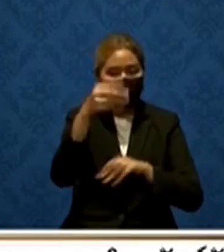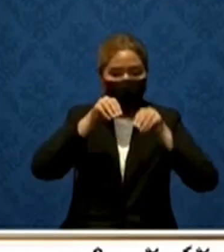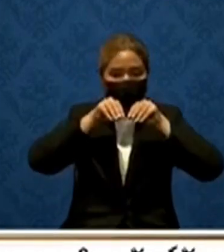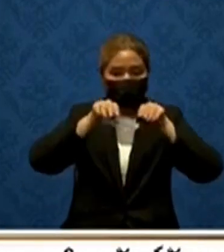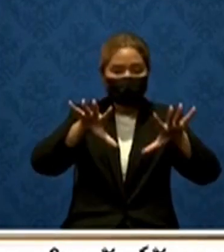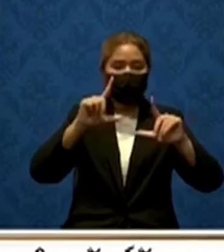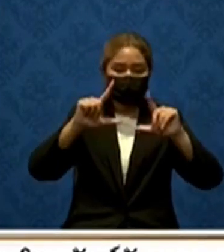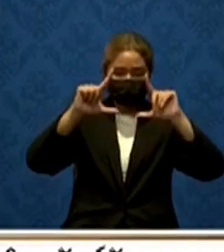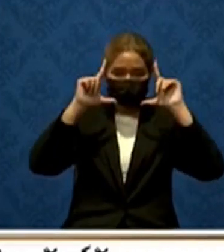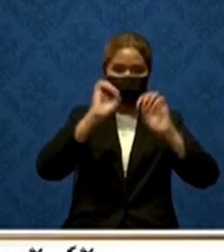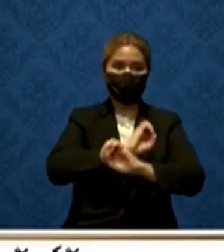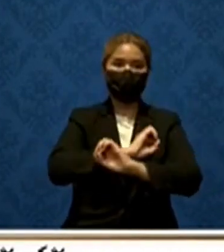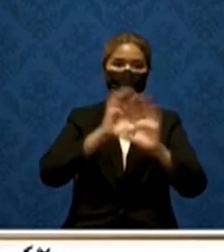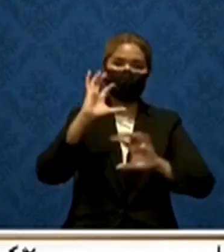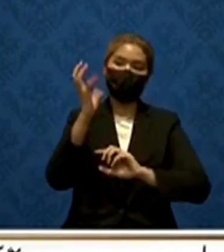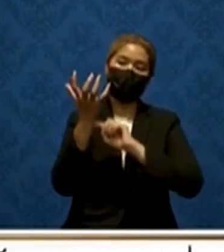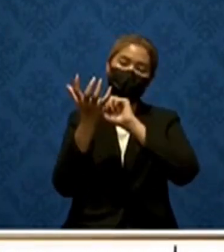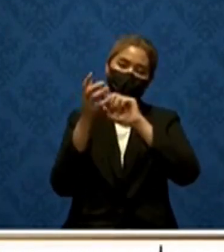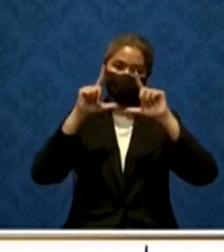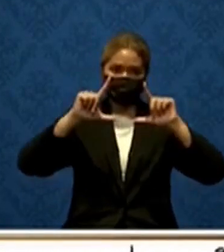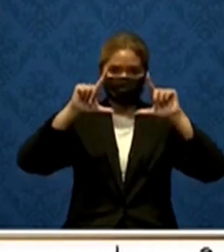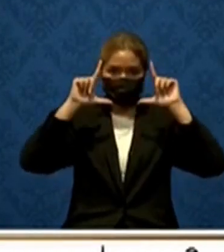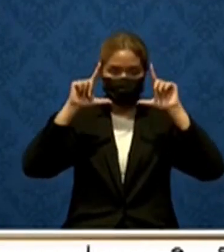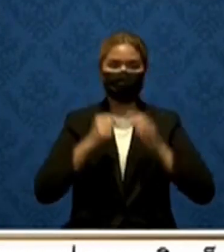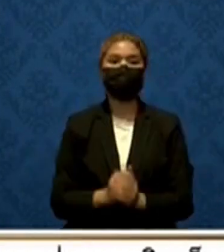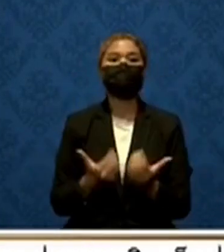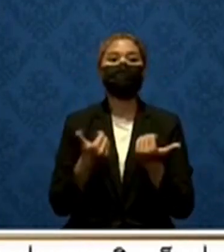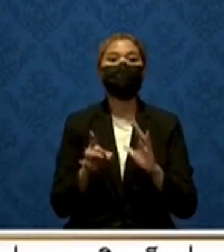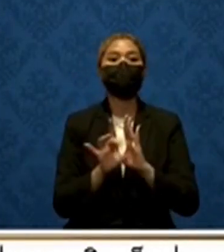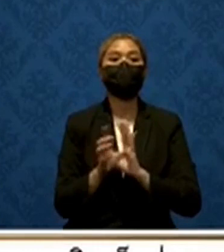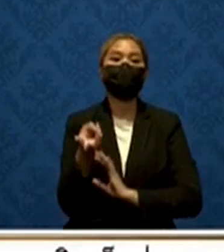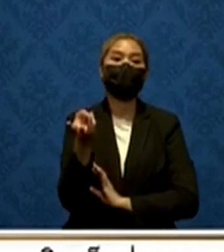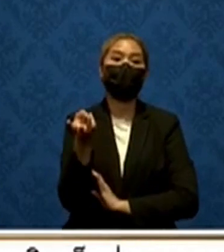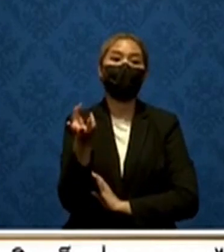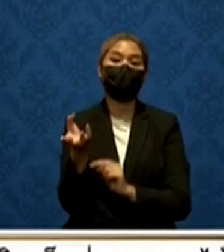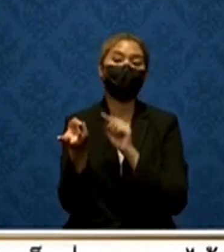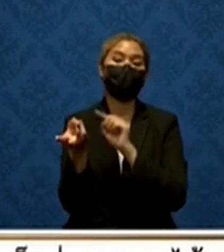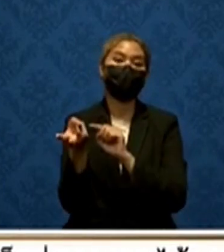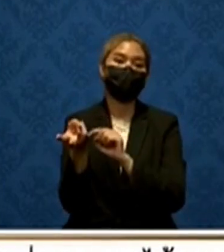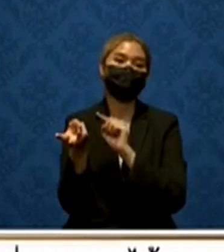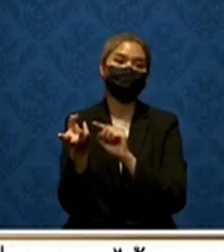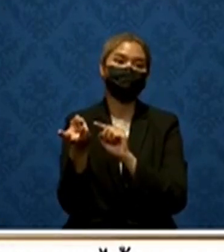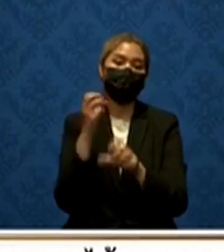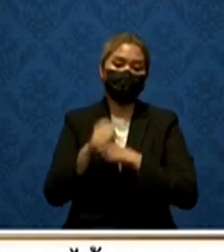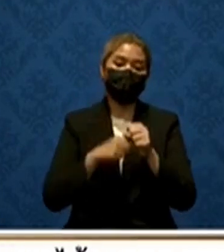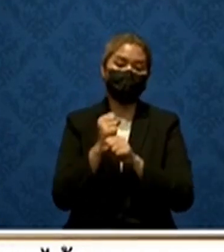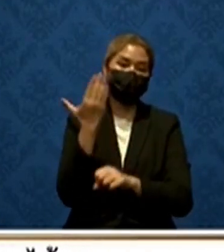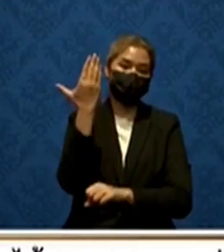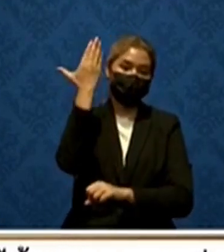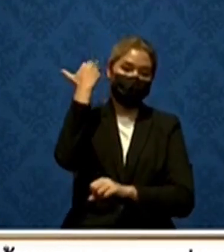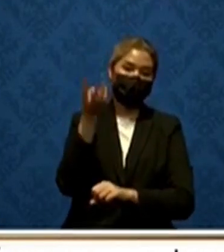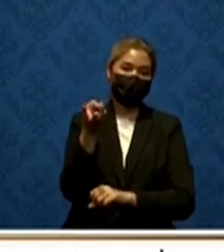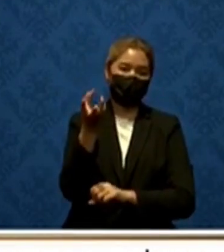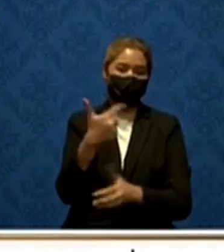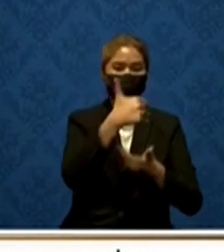้เปที่รู้จัยิ่งขึ้ในโลกนะครับแล้วก็สุดท้ายเรื่องข้าวผมเรีนว่าปีที่แล้วเราสงออกข้าว